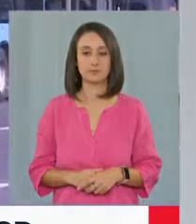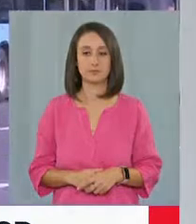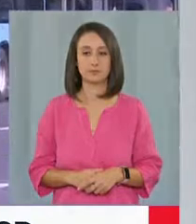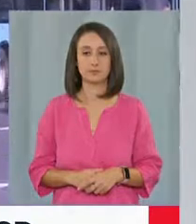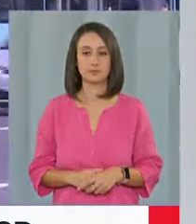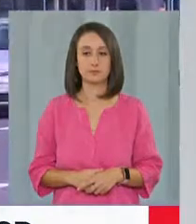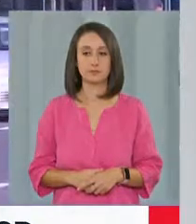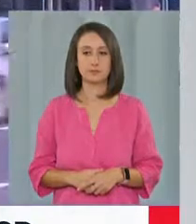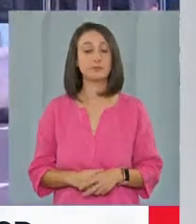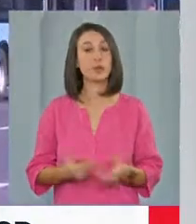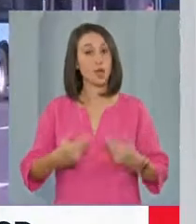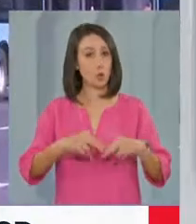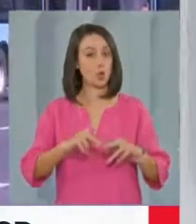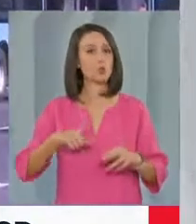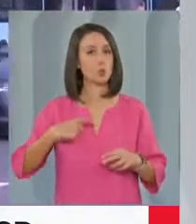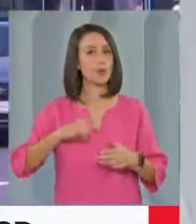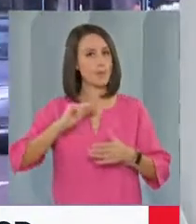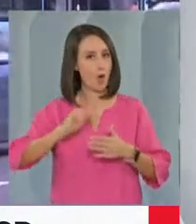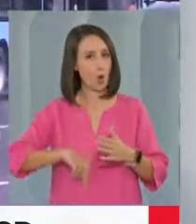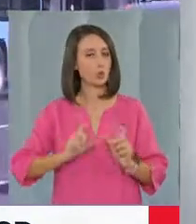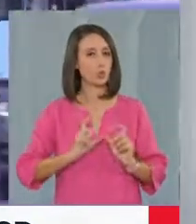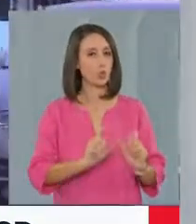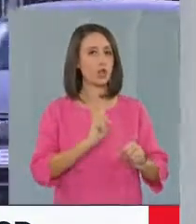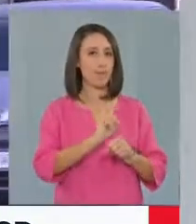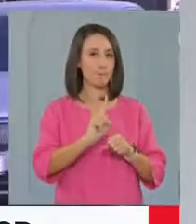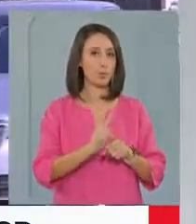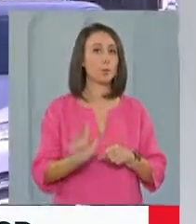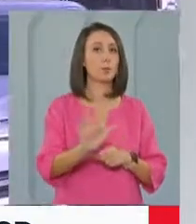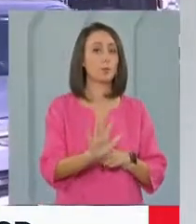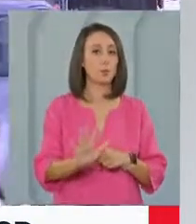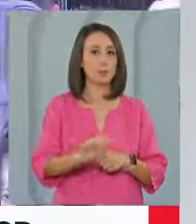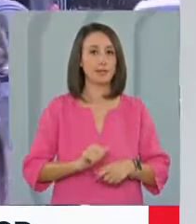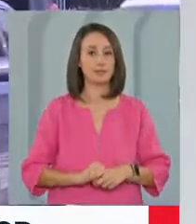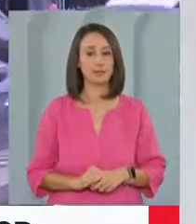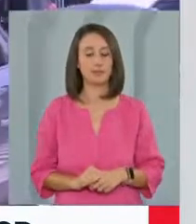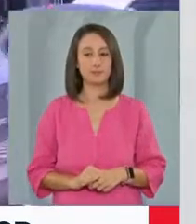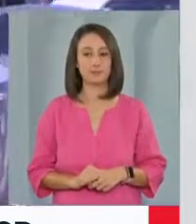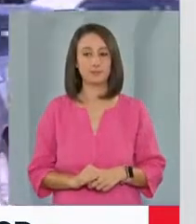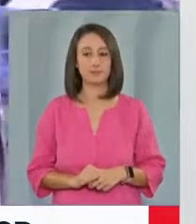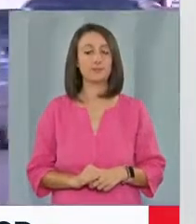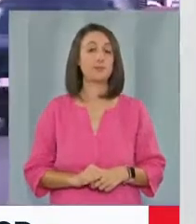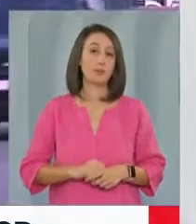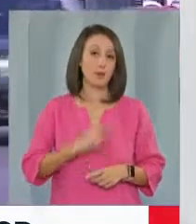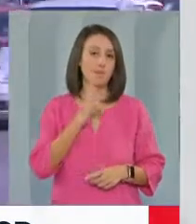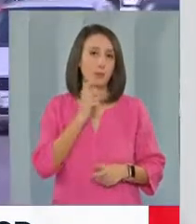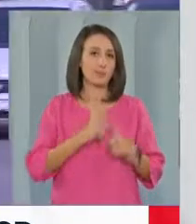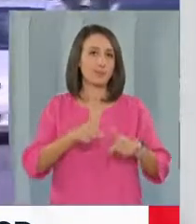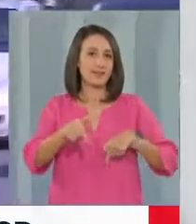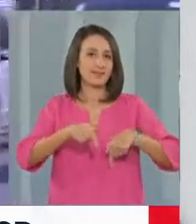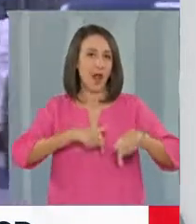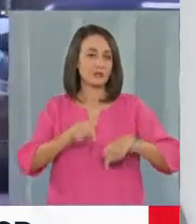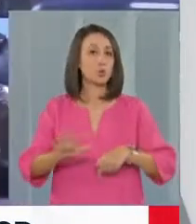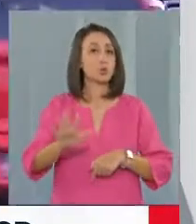cu protejarea bunurilor publice, mai ales atunci când vorbim de transportul public, dar așa cum a